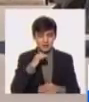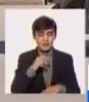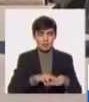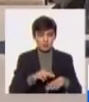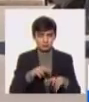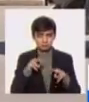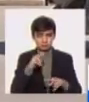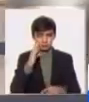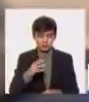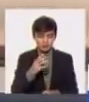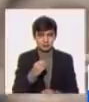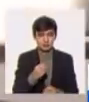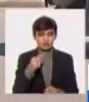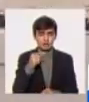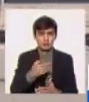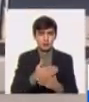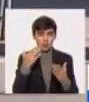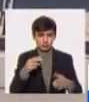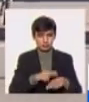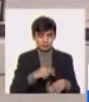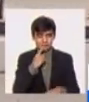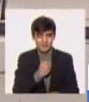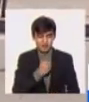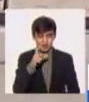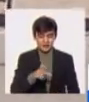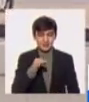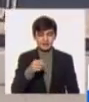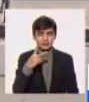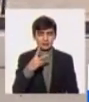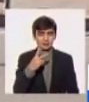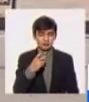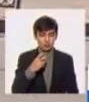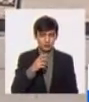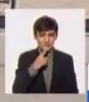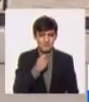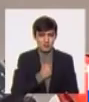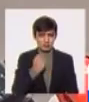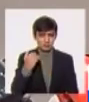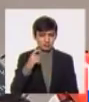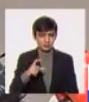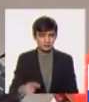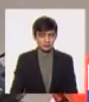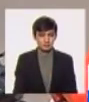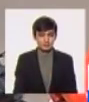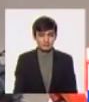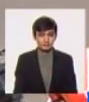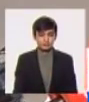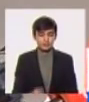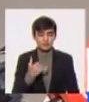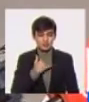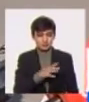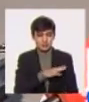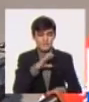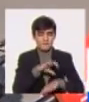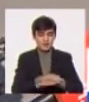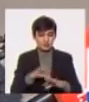соблюдением порядка будут следить более 1000 гвардейцев и 200 военнослужащих. У нас был зафиксирован